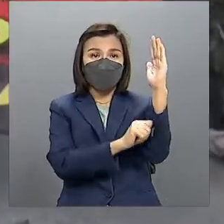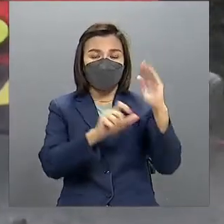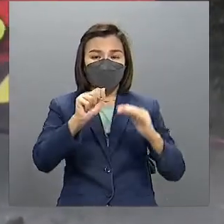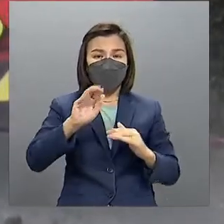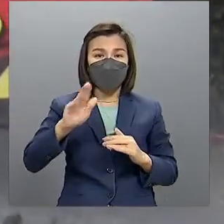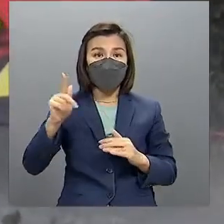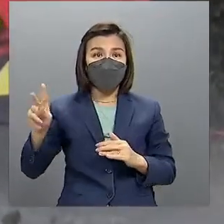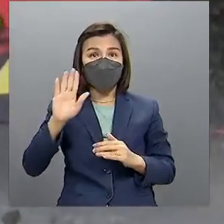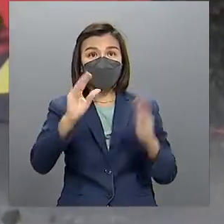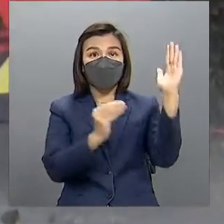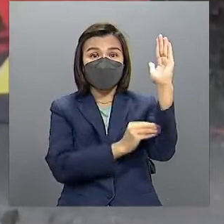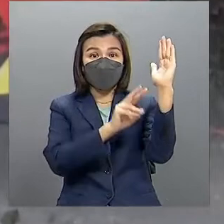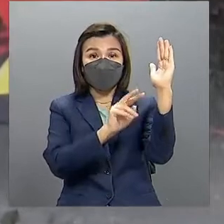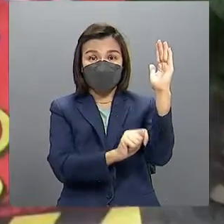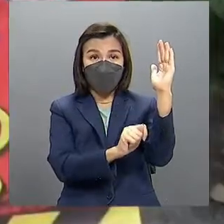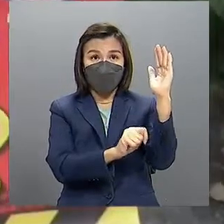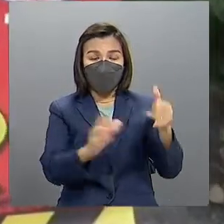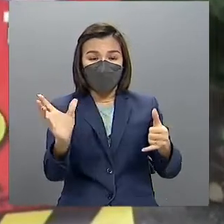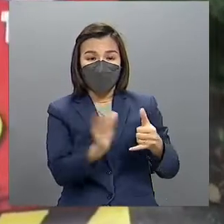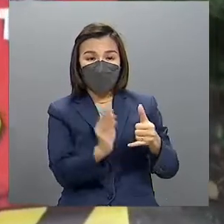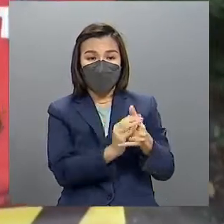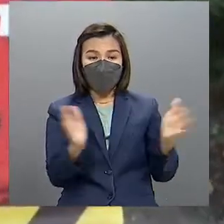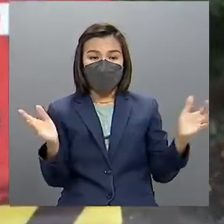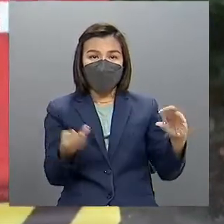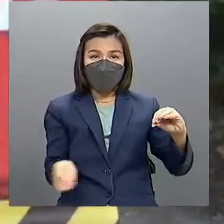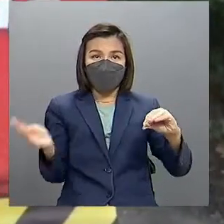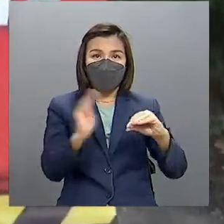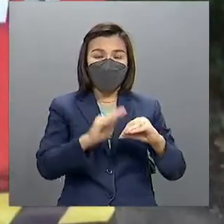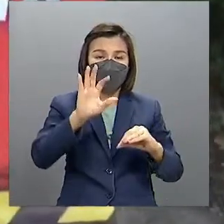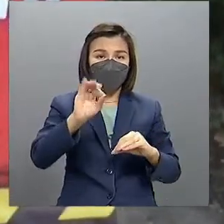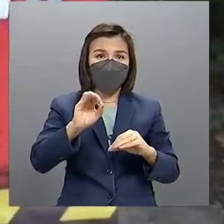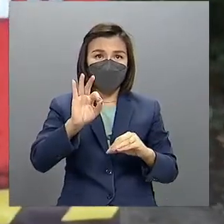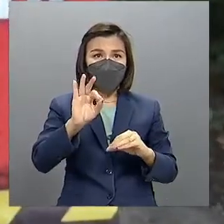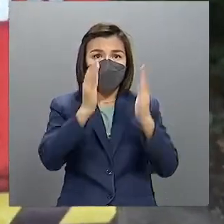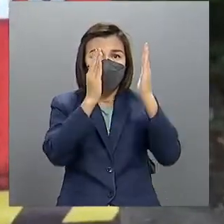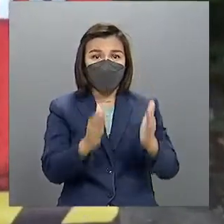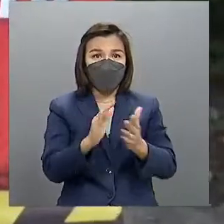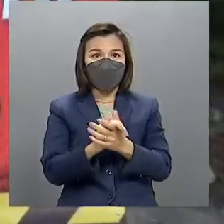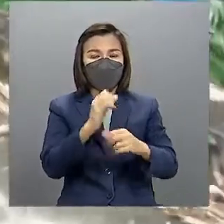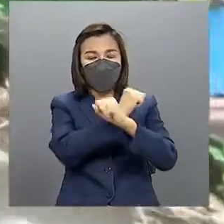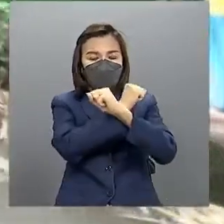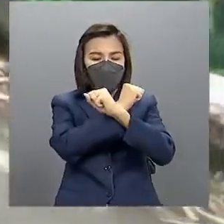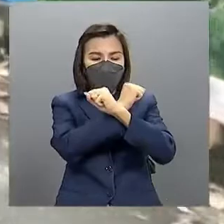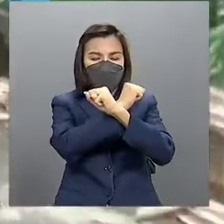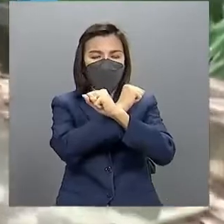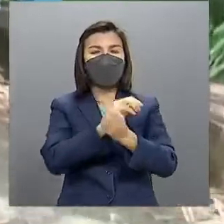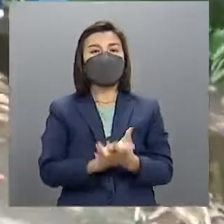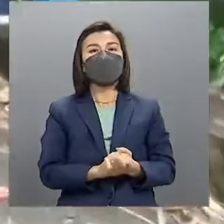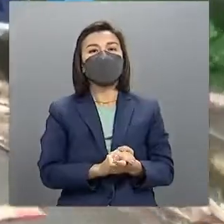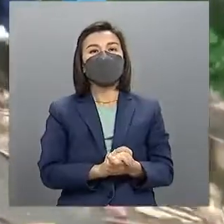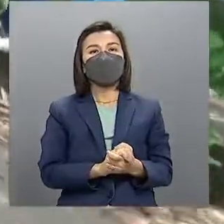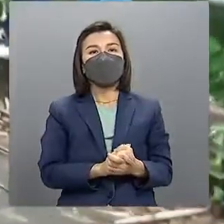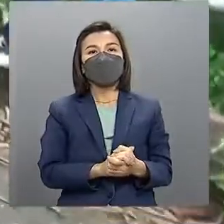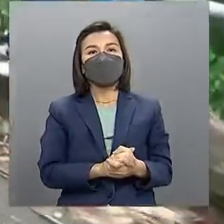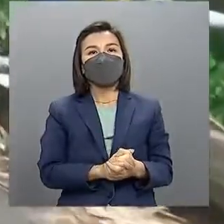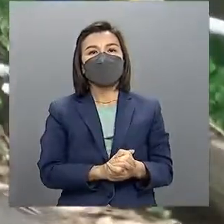วัดเพิ่มอีกมาอีก99คนนะคะทำให้ต้องหามาตรการควบคุมการติดเชื้อล่าสุดผู้นำชุม